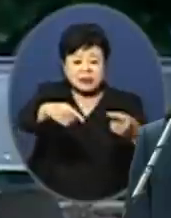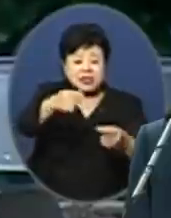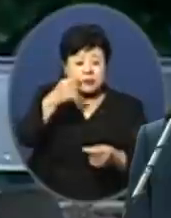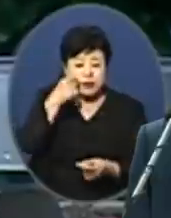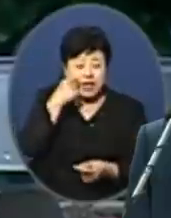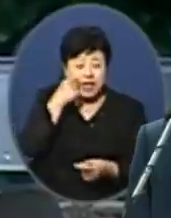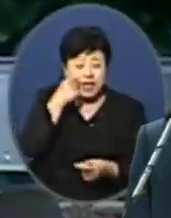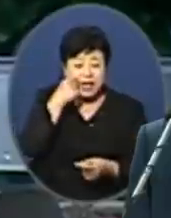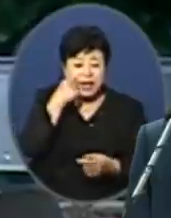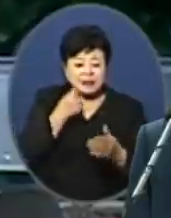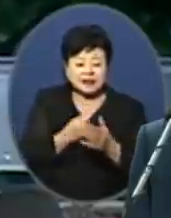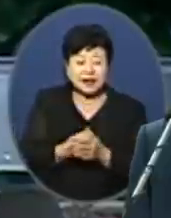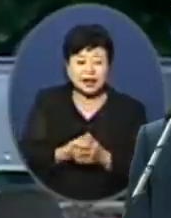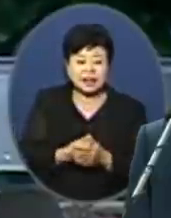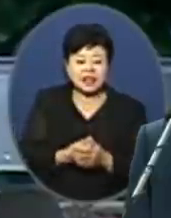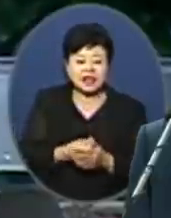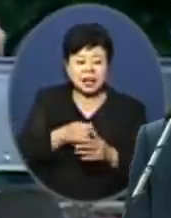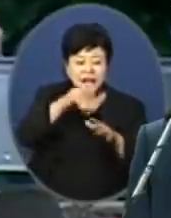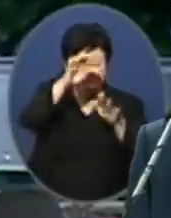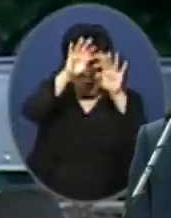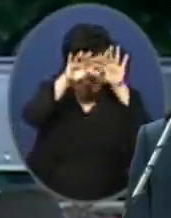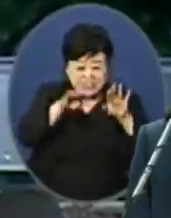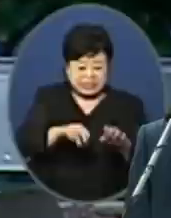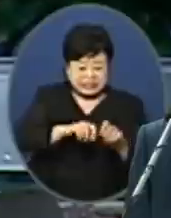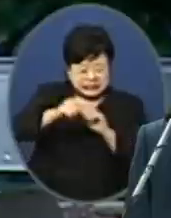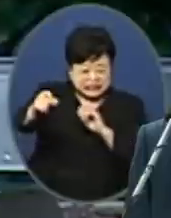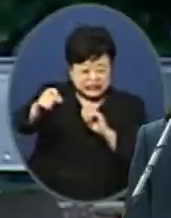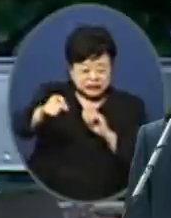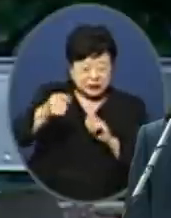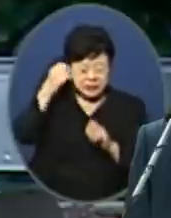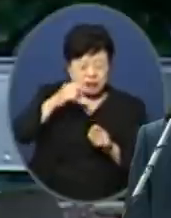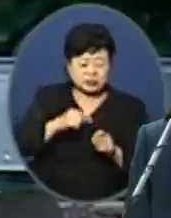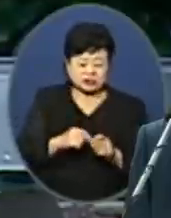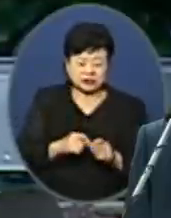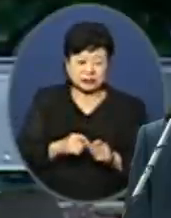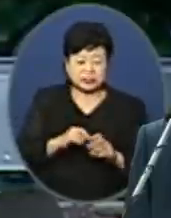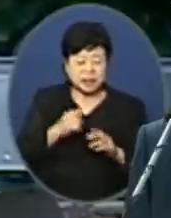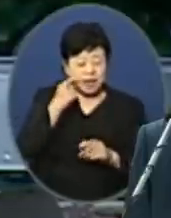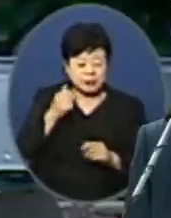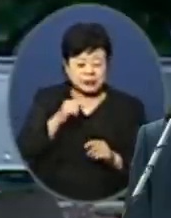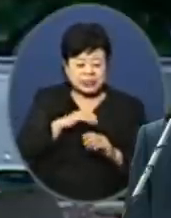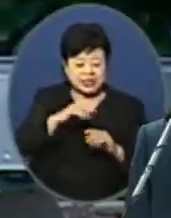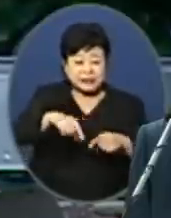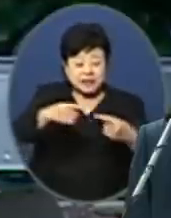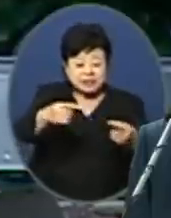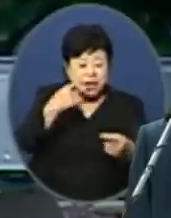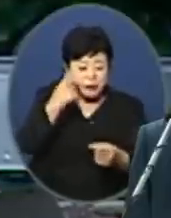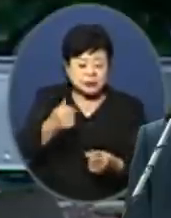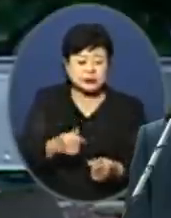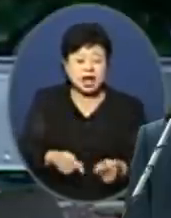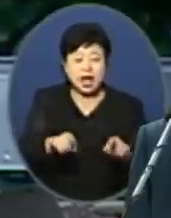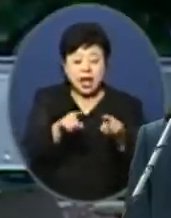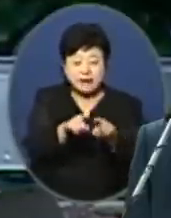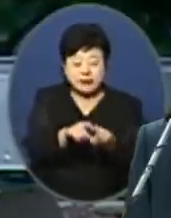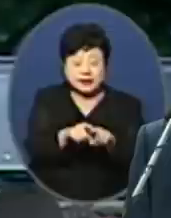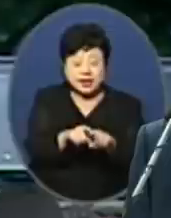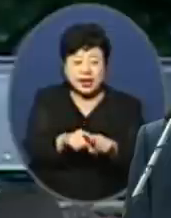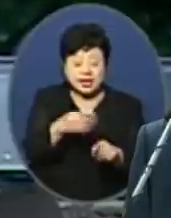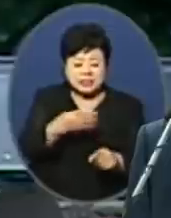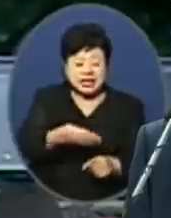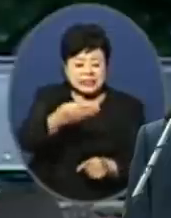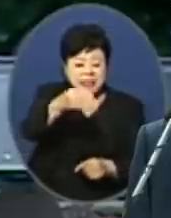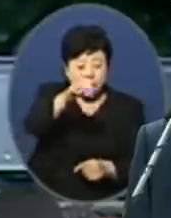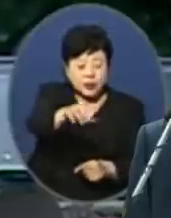없어요. 그러나 휘장이 이제 찢어졌기 때문에 이제 영적인 세계, 아버지의 세계에 들어가서 아버지와 함께